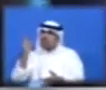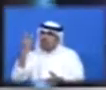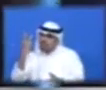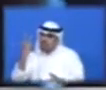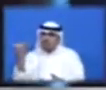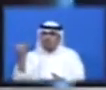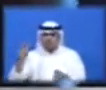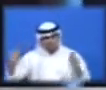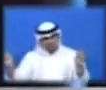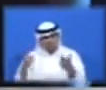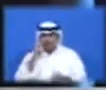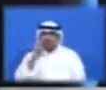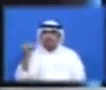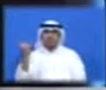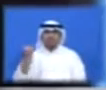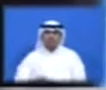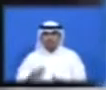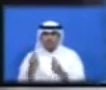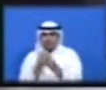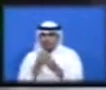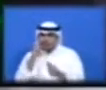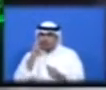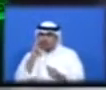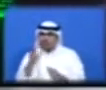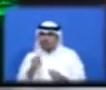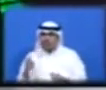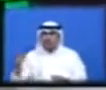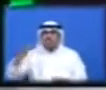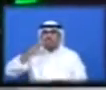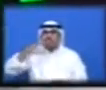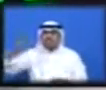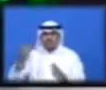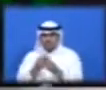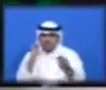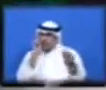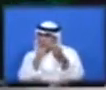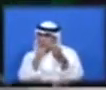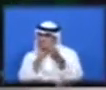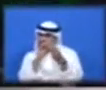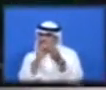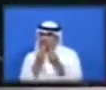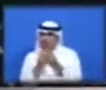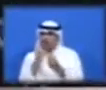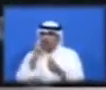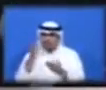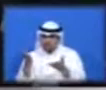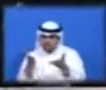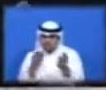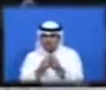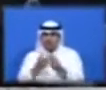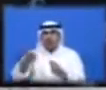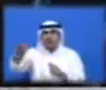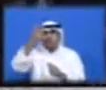مشاركة الشباب في هذا الحوار المفتوح استعرضت إنجازات وزارة الصحة خاصة في مكافحة الأمراض